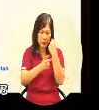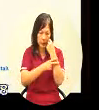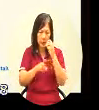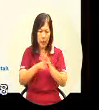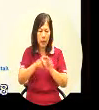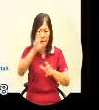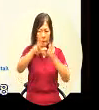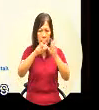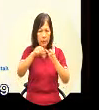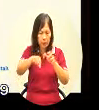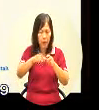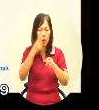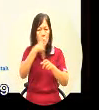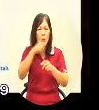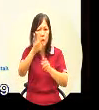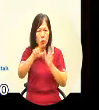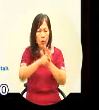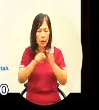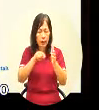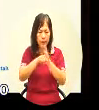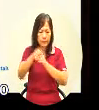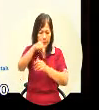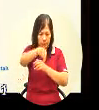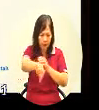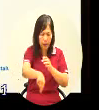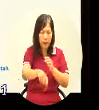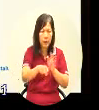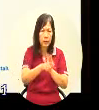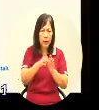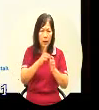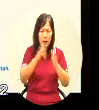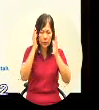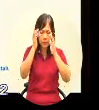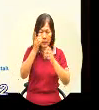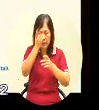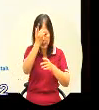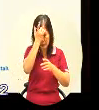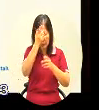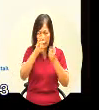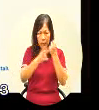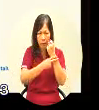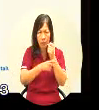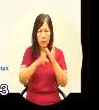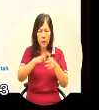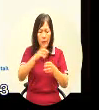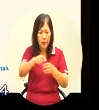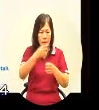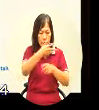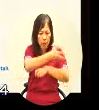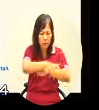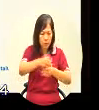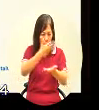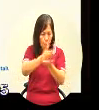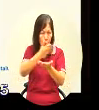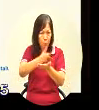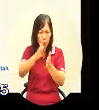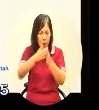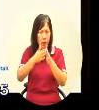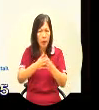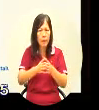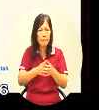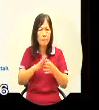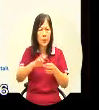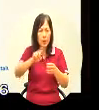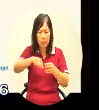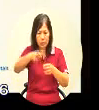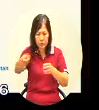口，然后一直下来到正德里。为了古山大牌的亲疏，哎呦，再来是接